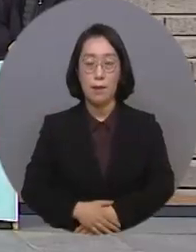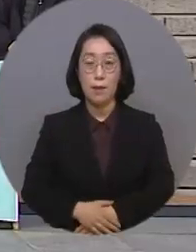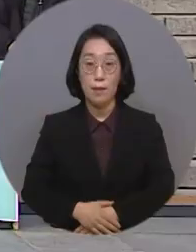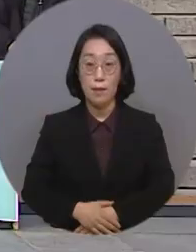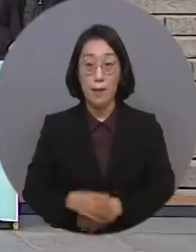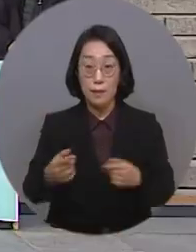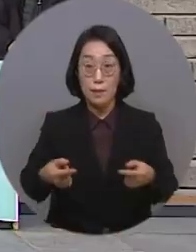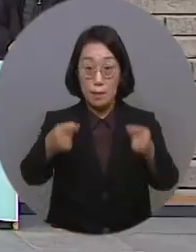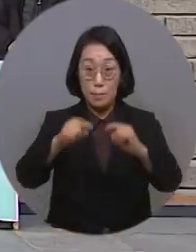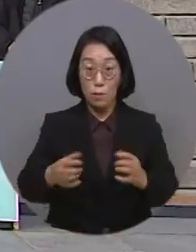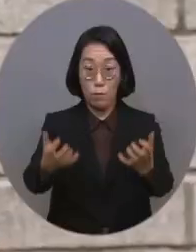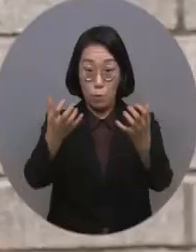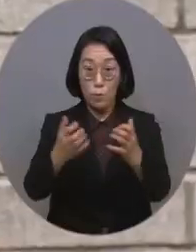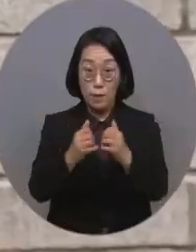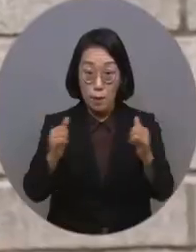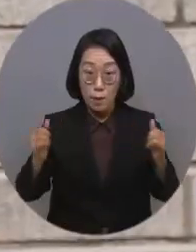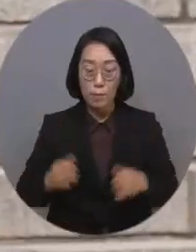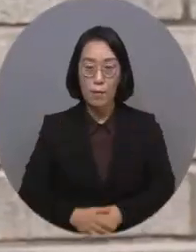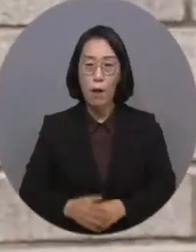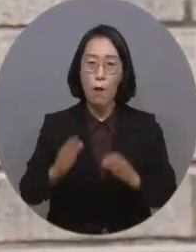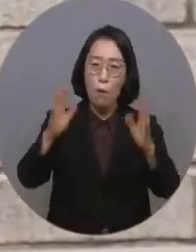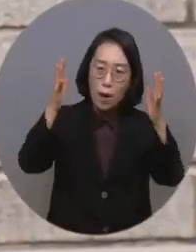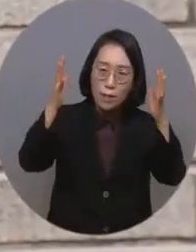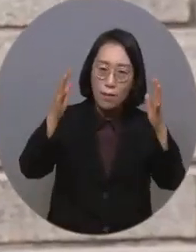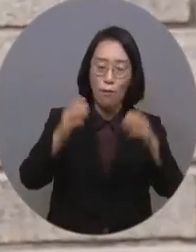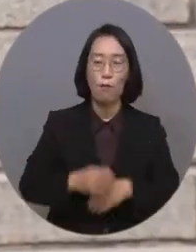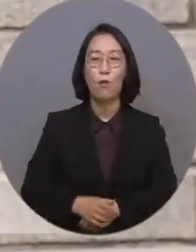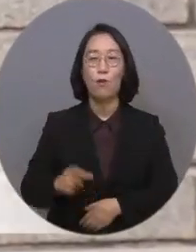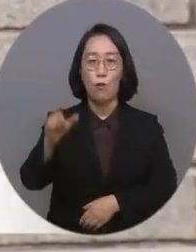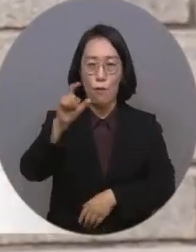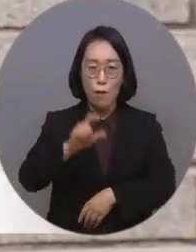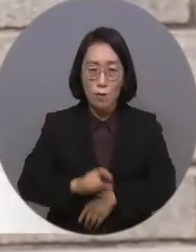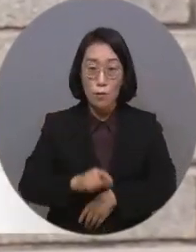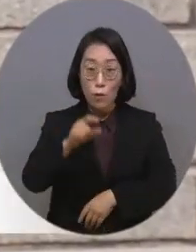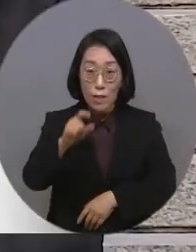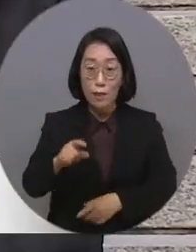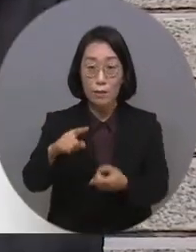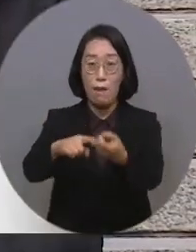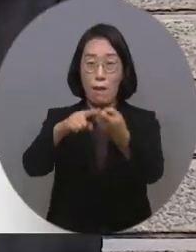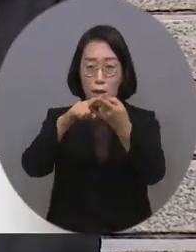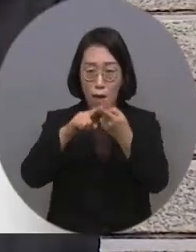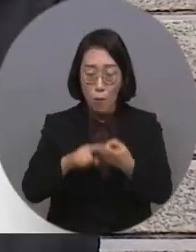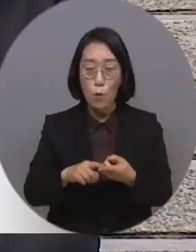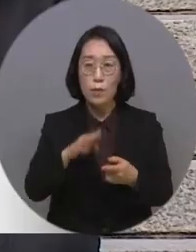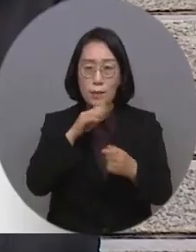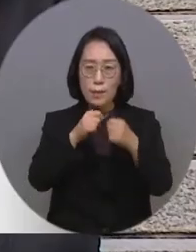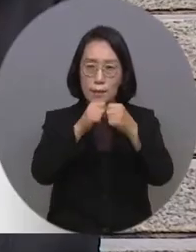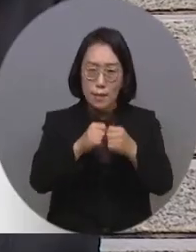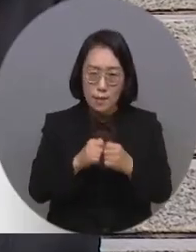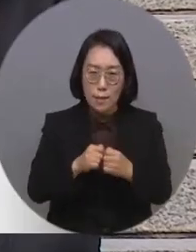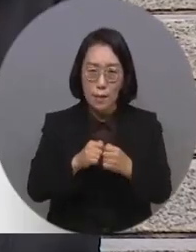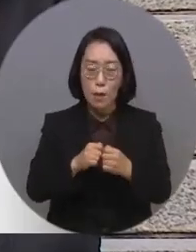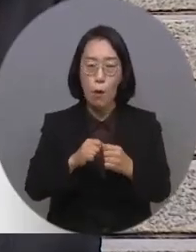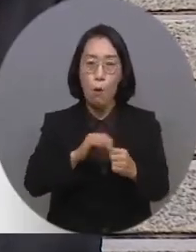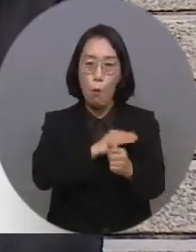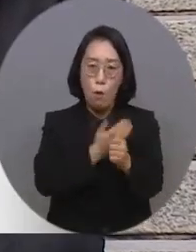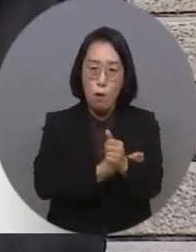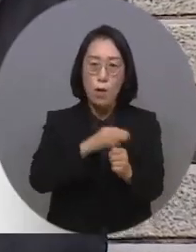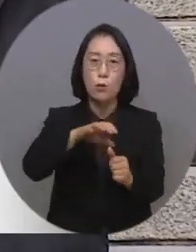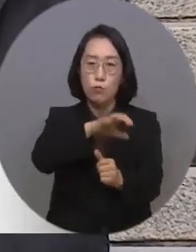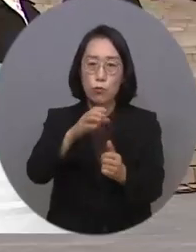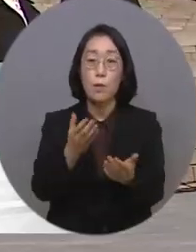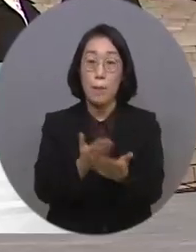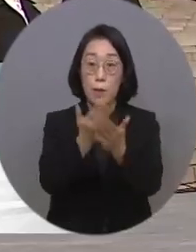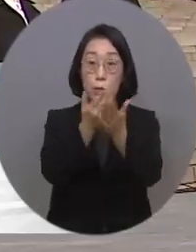기자회견에 참석한 관계자들은 환영의 목소리와 함께 선택 통한 실질적인 권리 구제와 인권